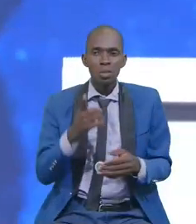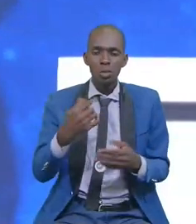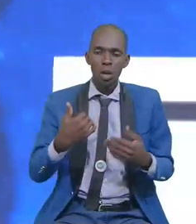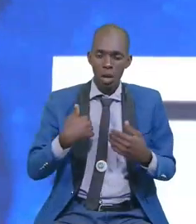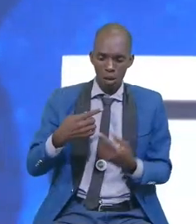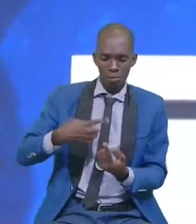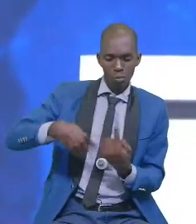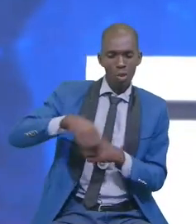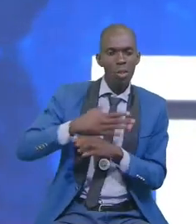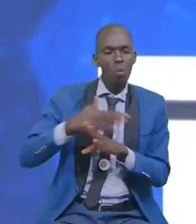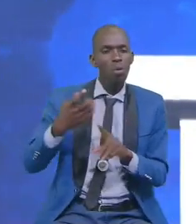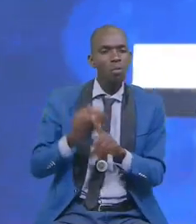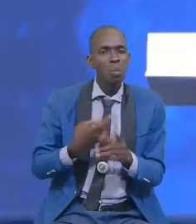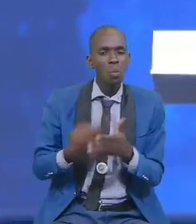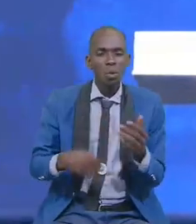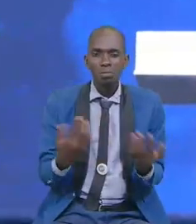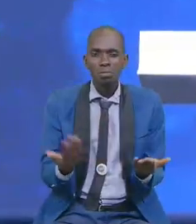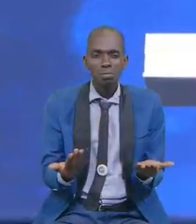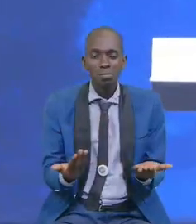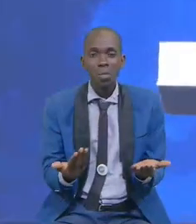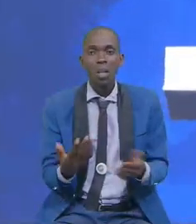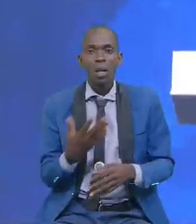Et de quoi t'es-tu détourné?